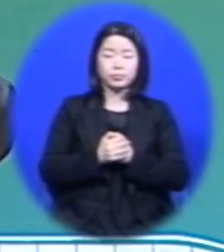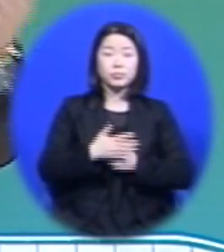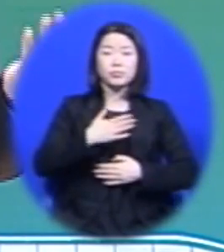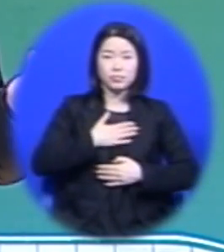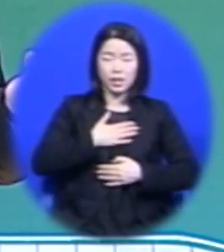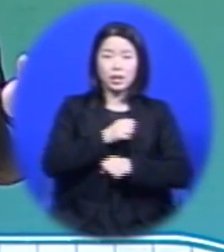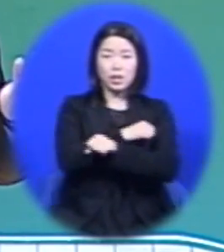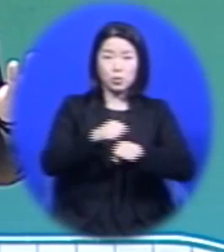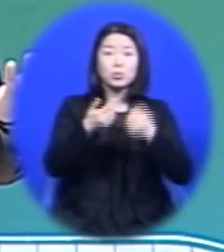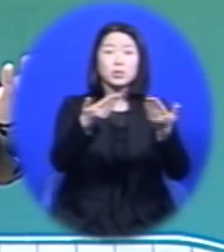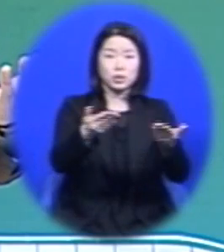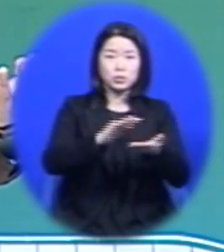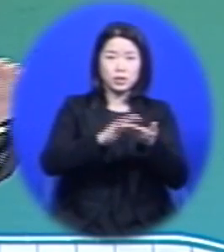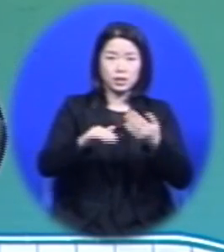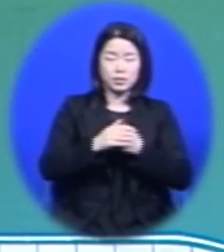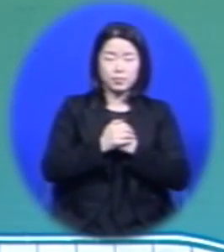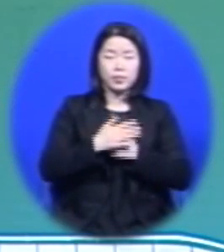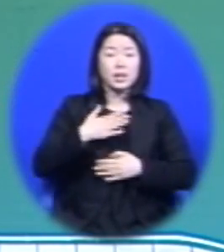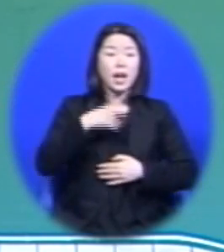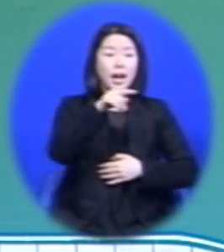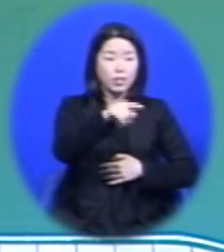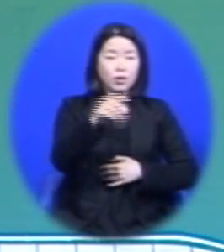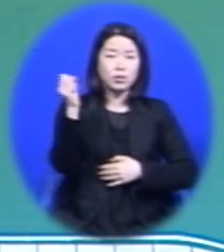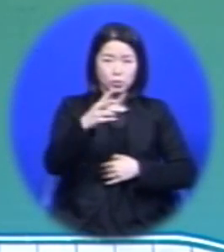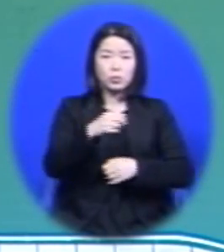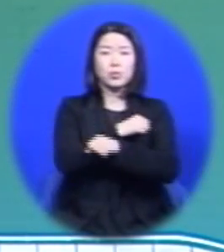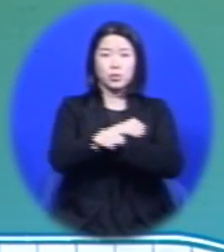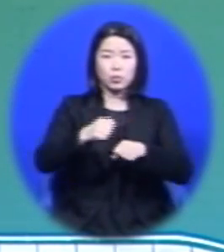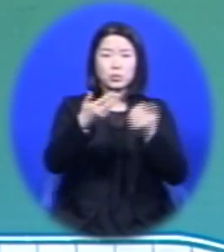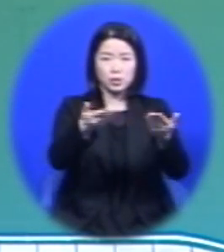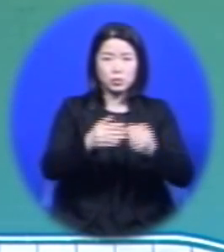내가 용서한다. 내가 너를 다시 용서한다.